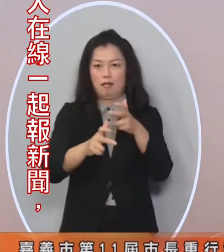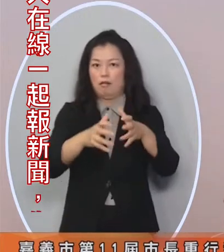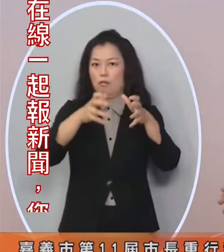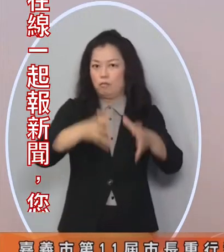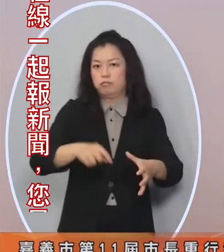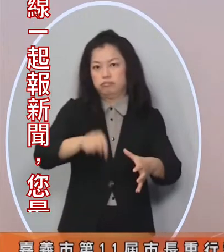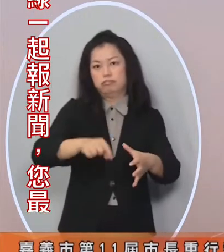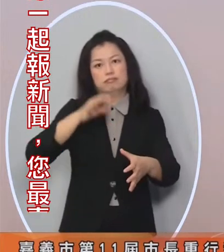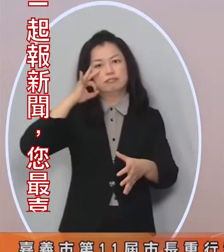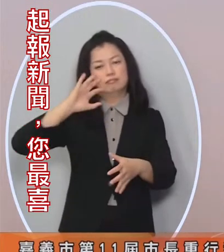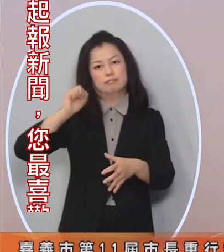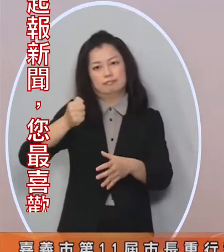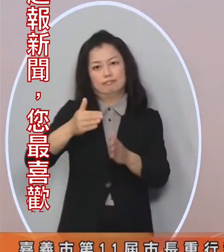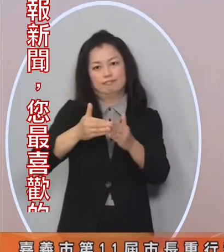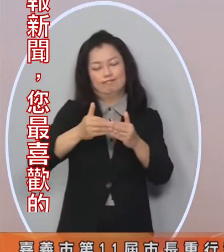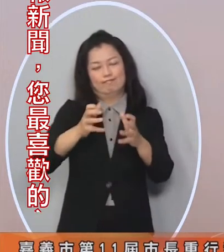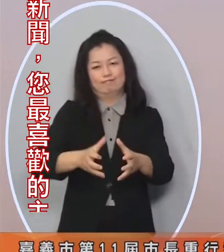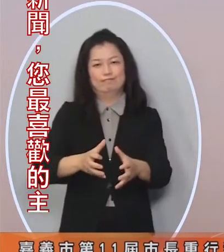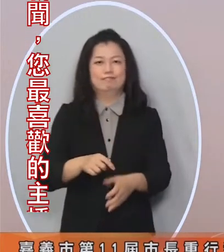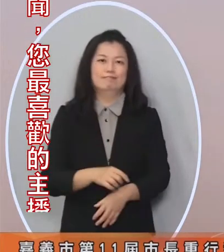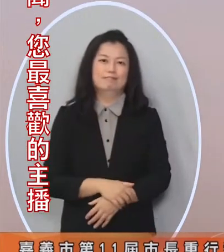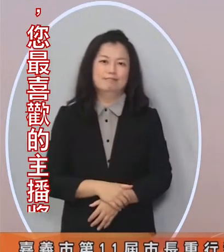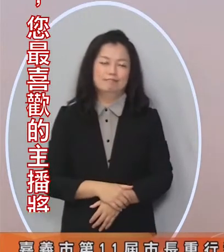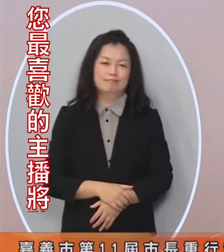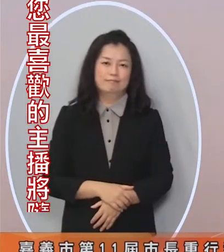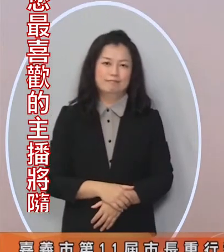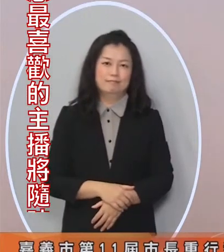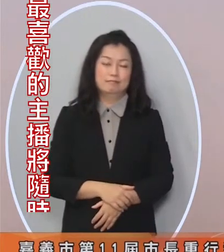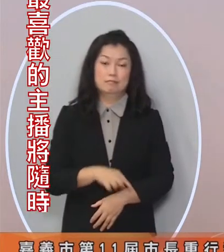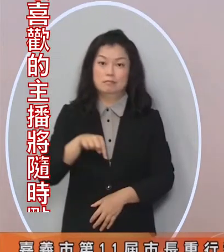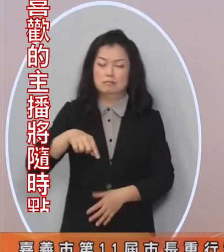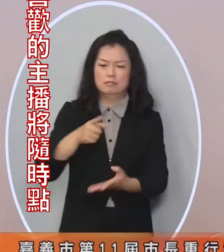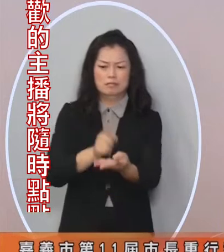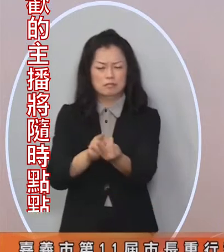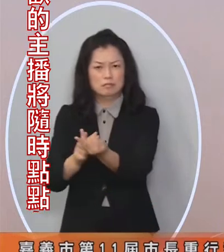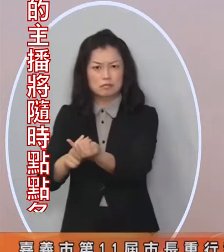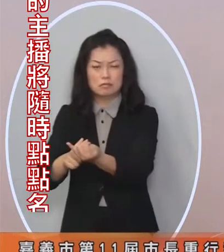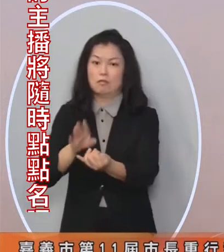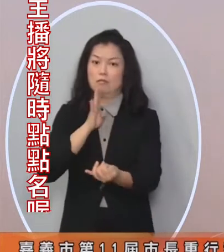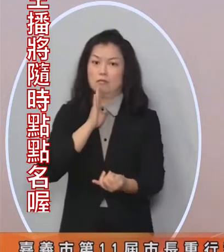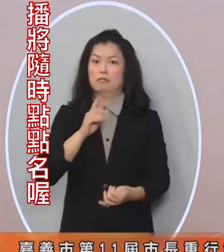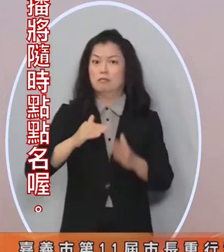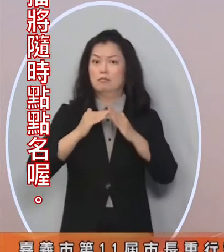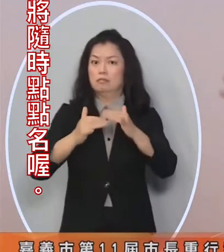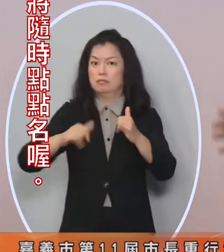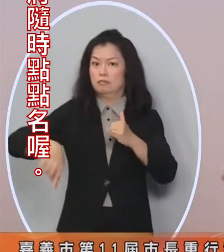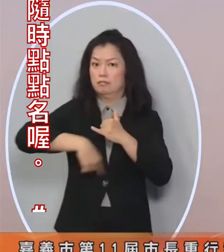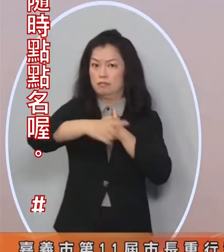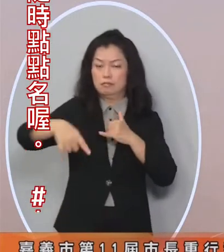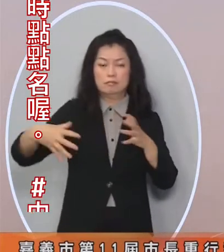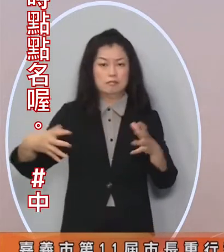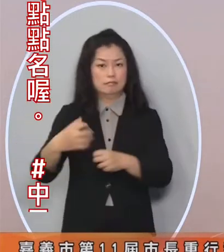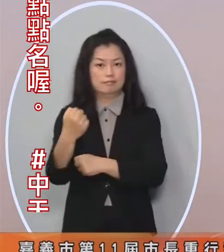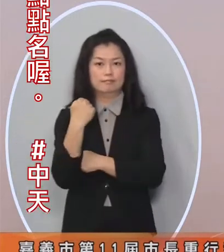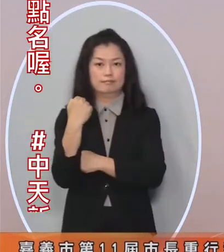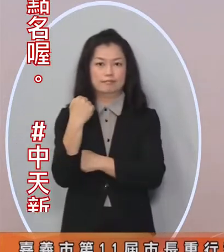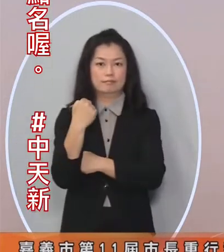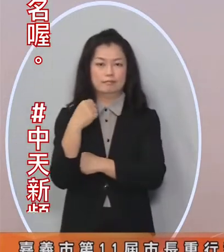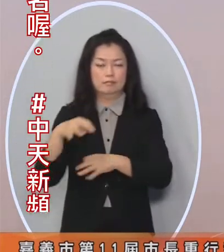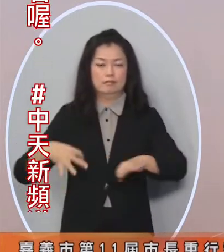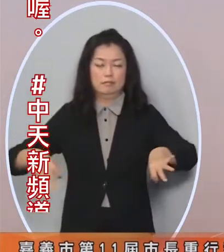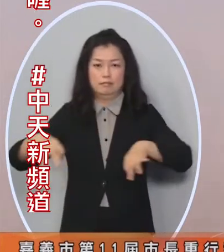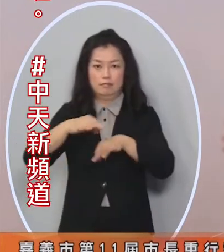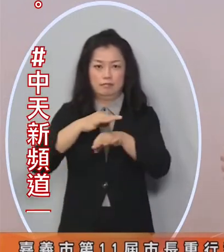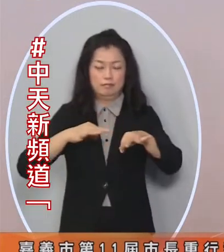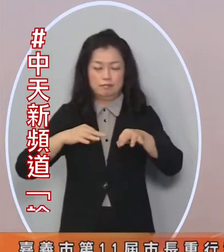听说也来嘉义要插旗了，所以这都是我们市民共同努力，这是经济大进步。咱的建设要走